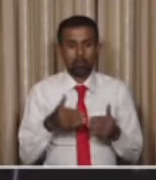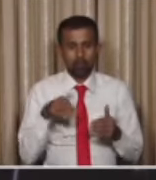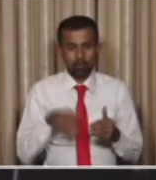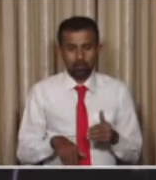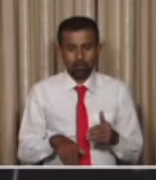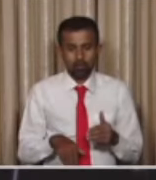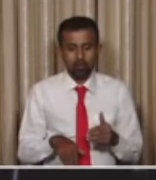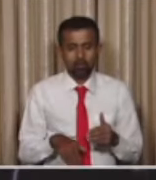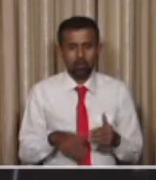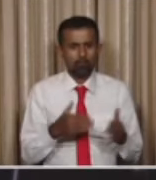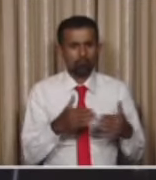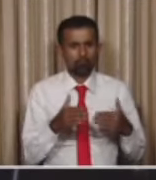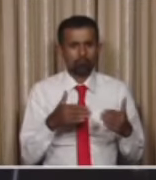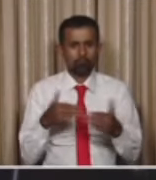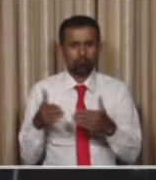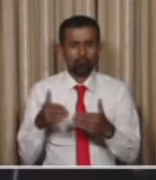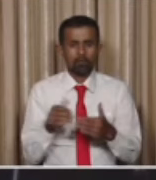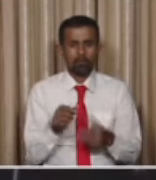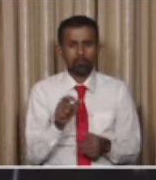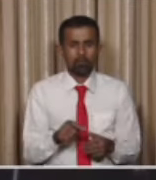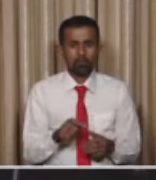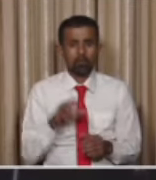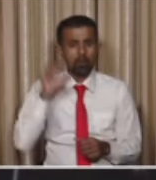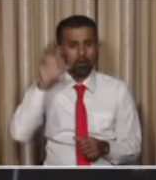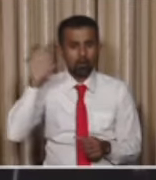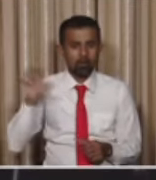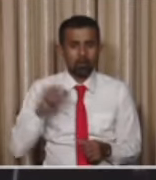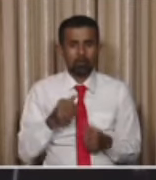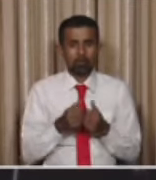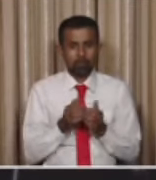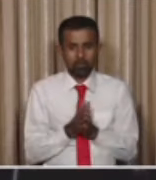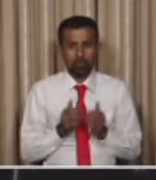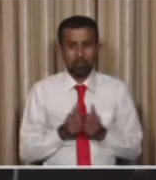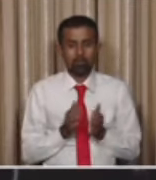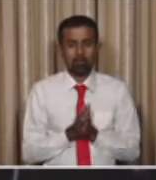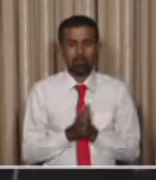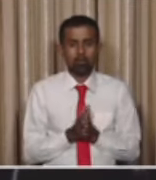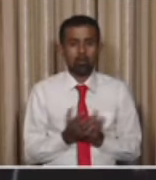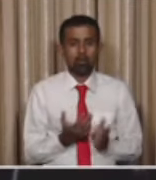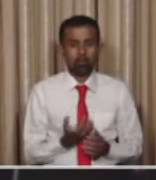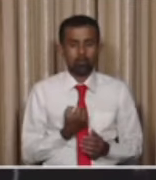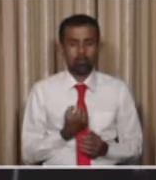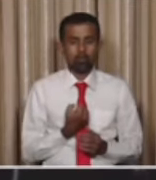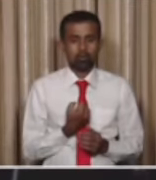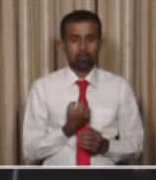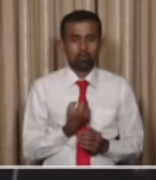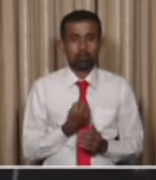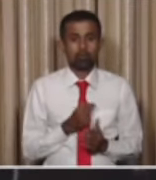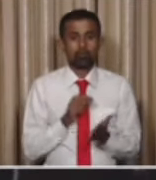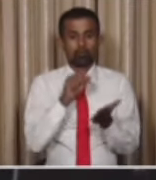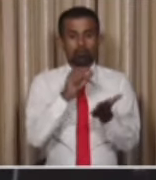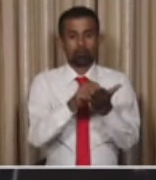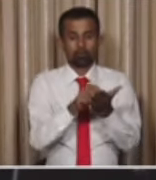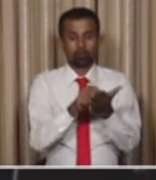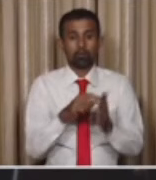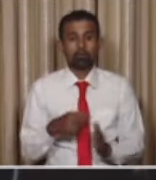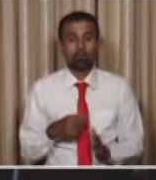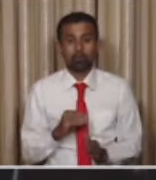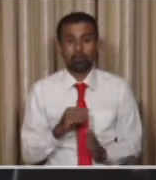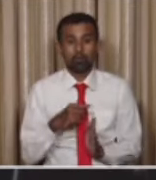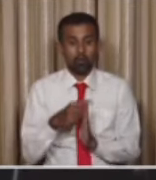දන්නවා විවිධ අය විවිධ රටවලට ගිහිල්ලා තම තමන්ගේ ඕනෑකමින් තමයි ඒ ඇනවුම් ලබාගෙන නමුත් රටක්